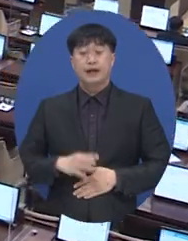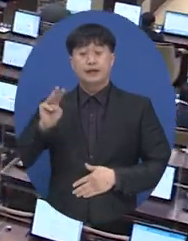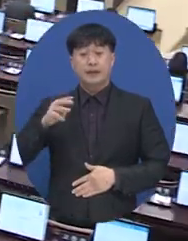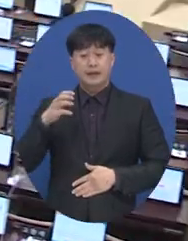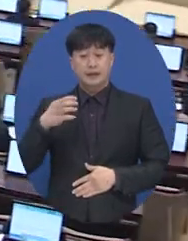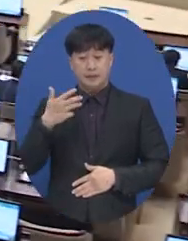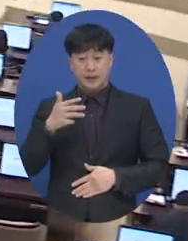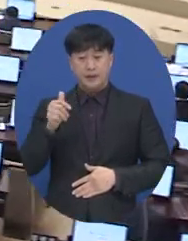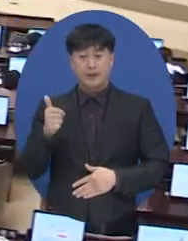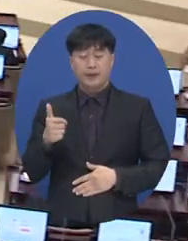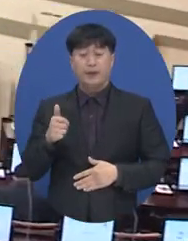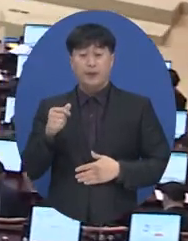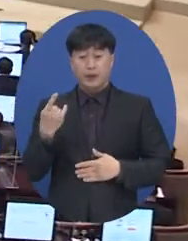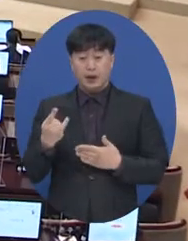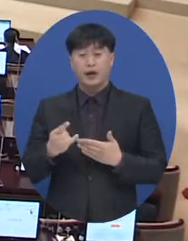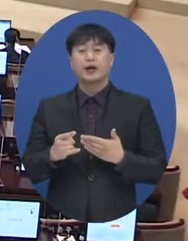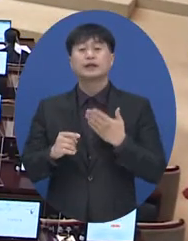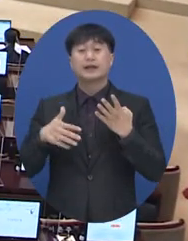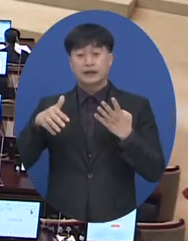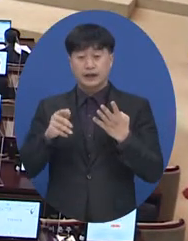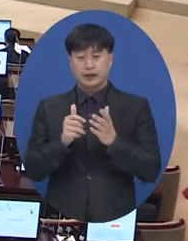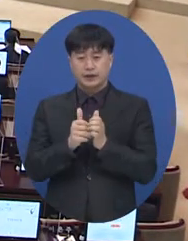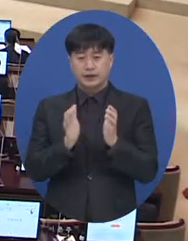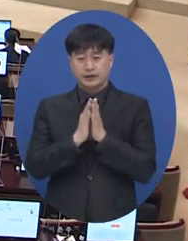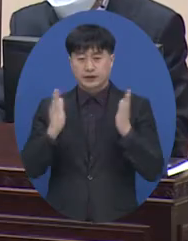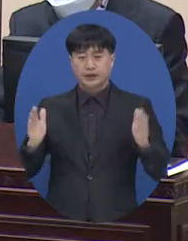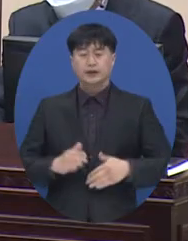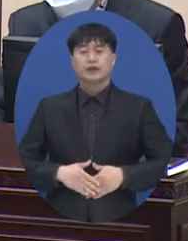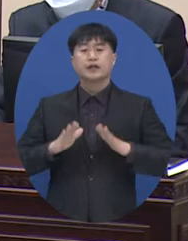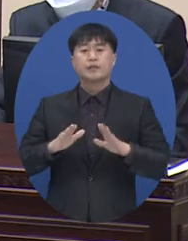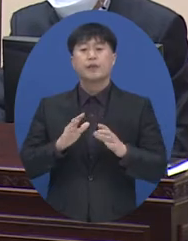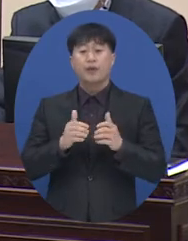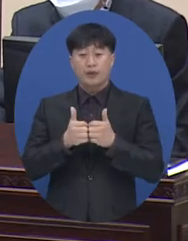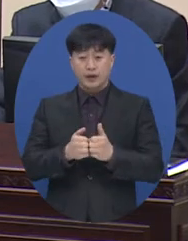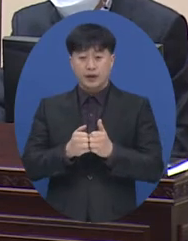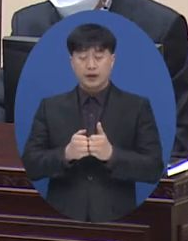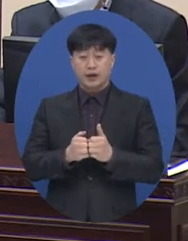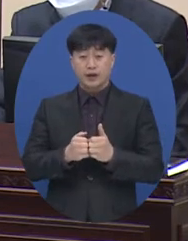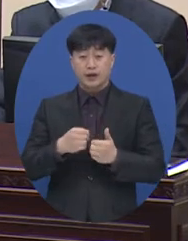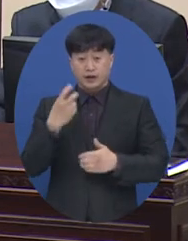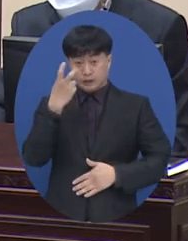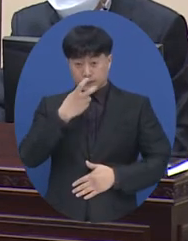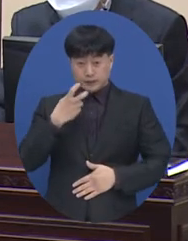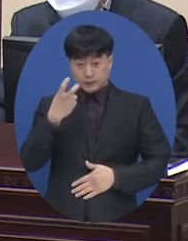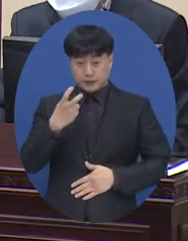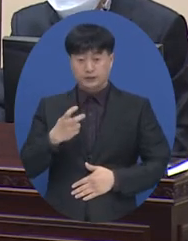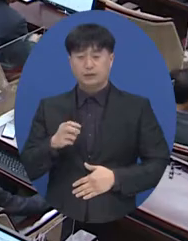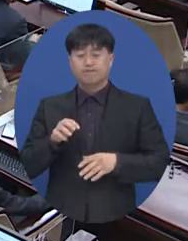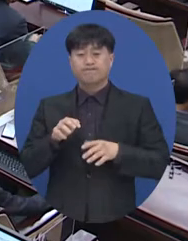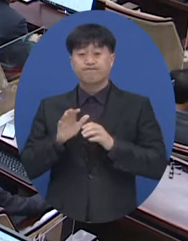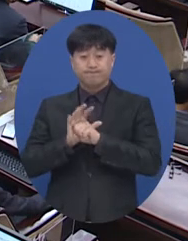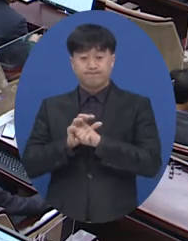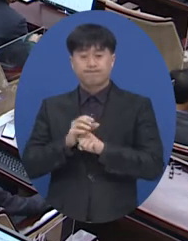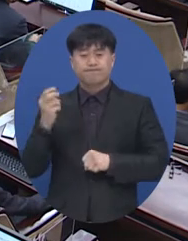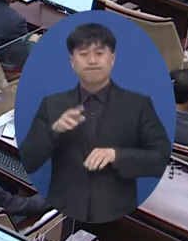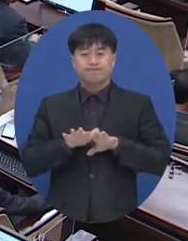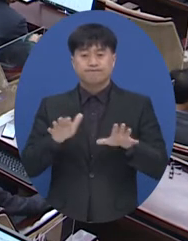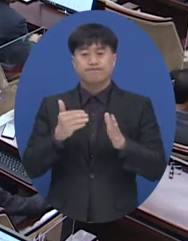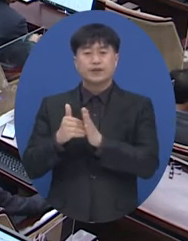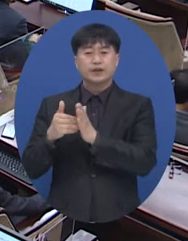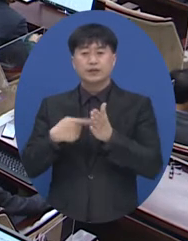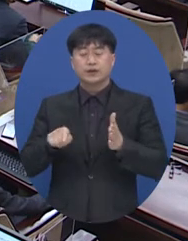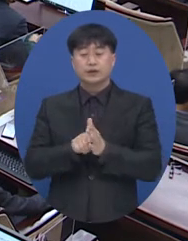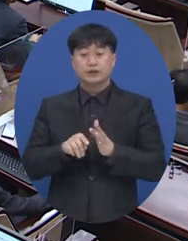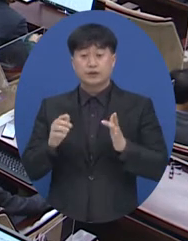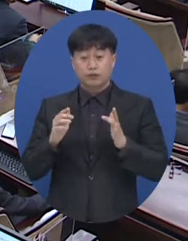즉 340 펄의 정례회 4차 본회의 가 열렸습니다 이번 분 회의 안건 심의 는 콜은 알고자 확산을 막기 위해 전자